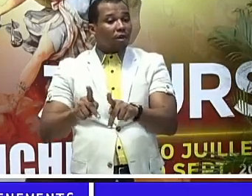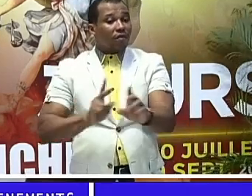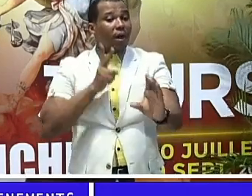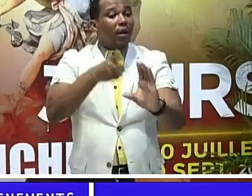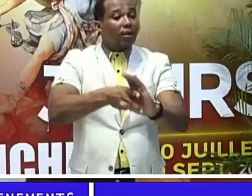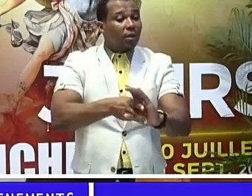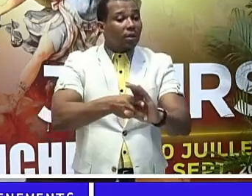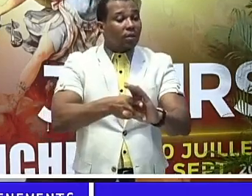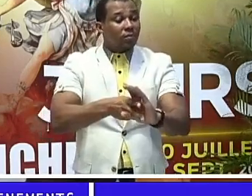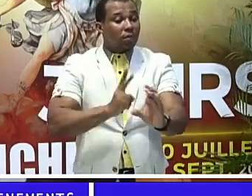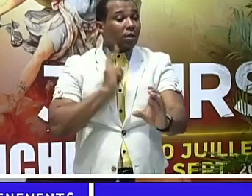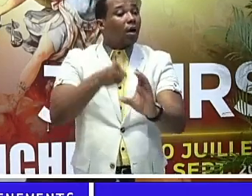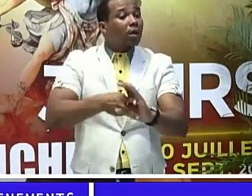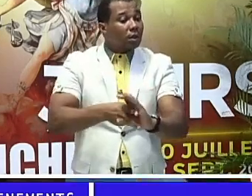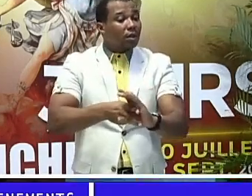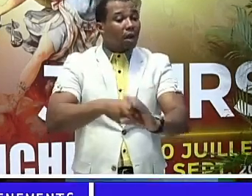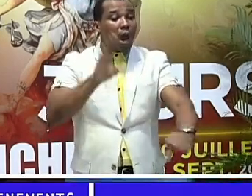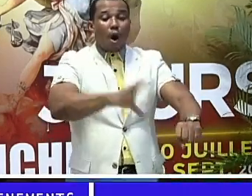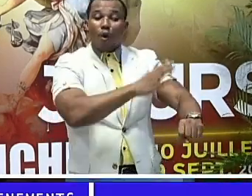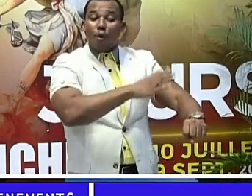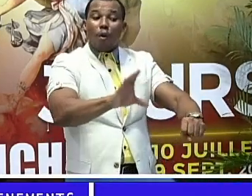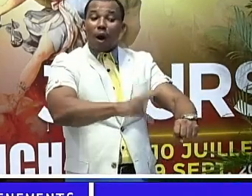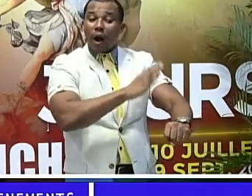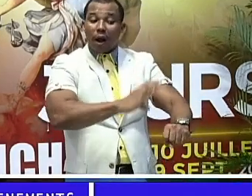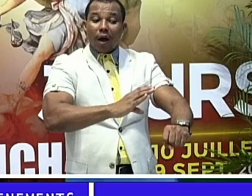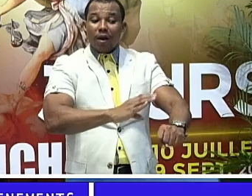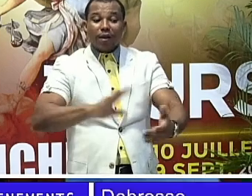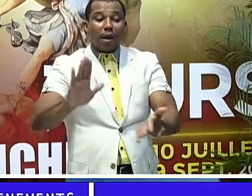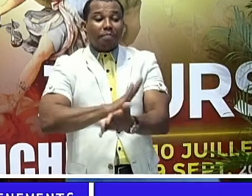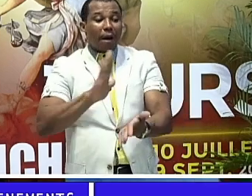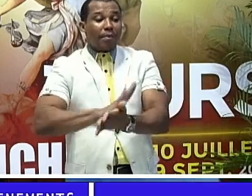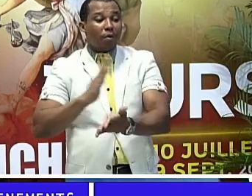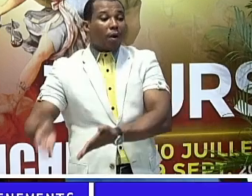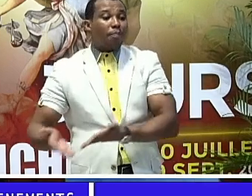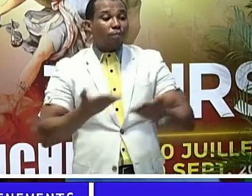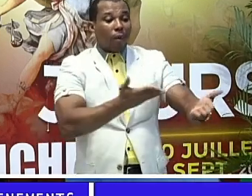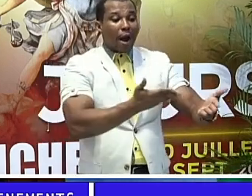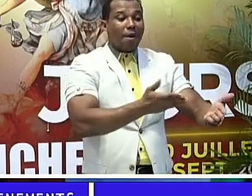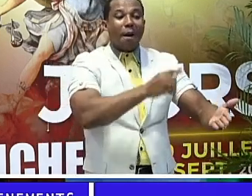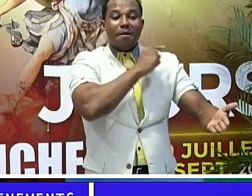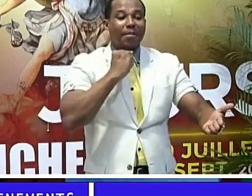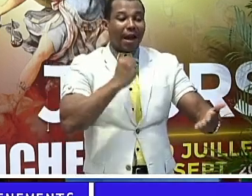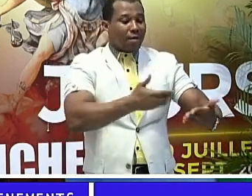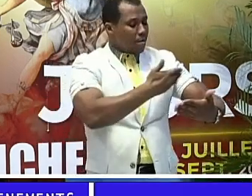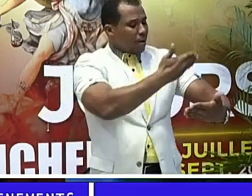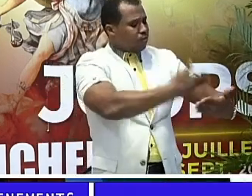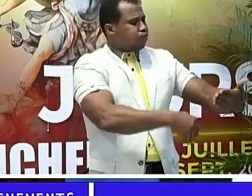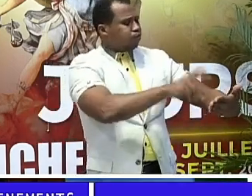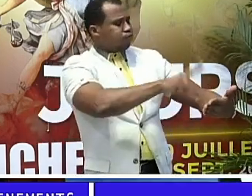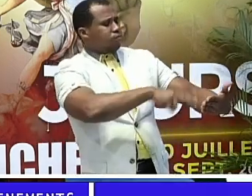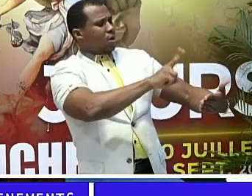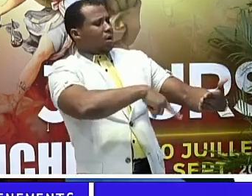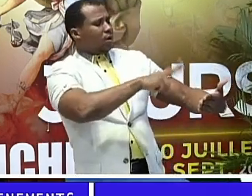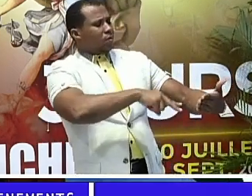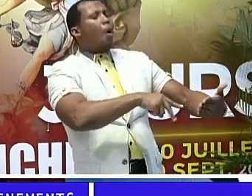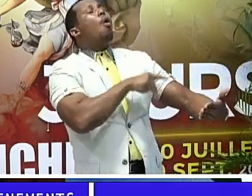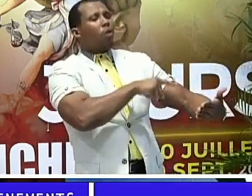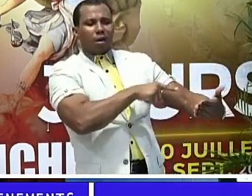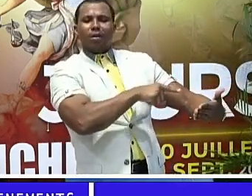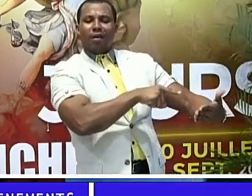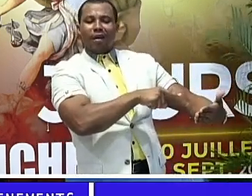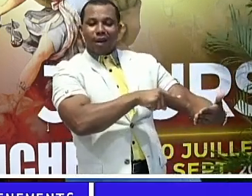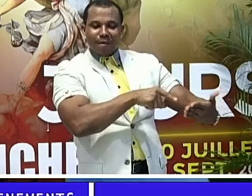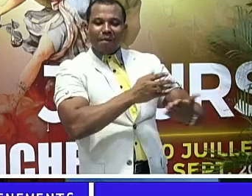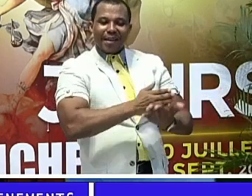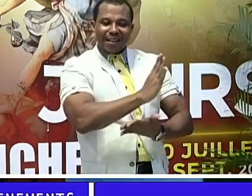de communion. Il faut m'assurer que mon nom est capable de recevoir la communion avant que nous fassions mon nom rentrer dans la chorale. Là. Parce que au fur